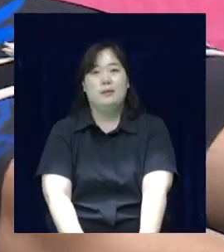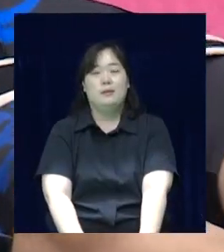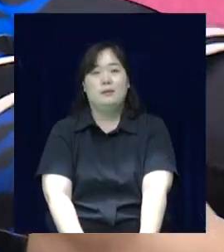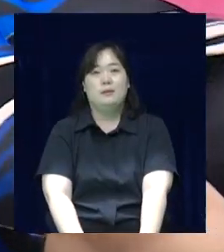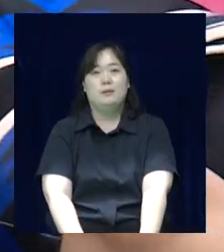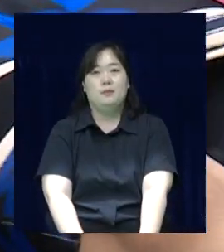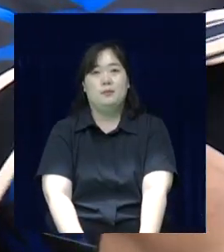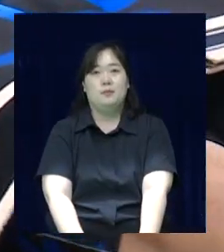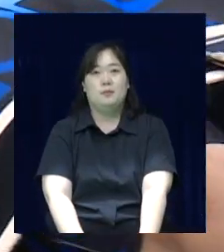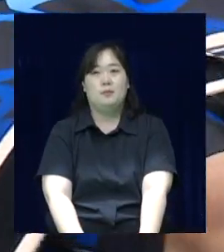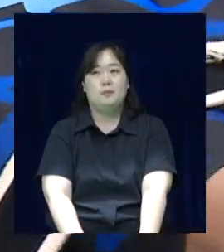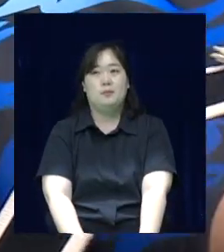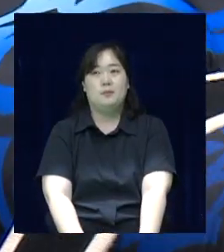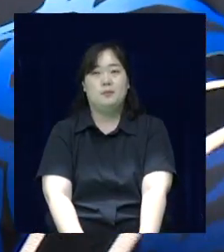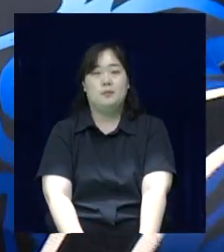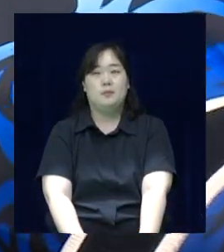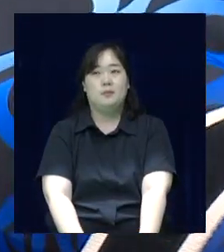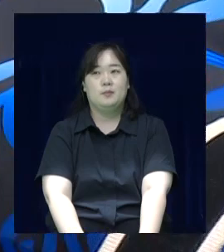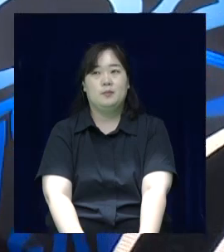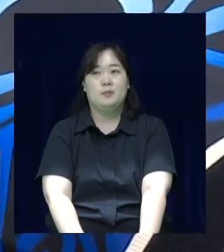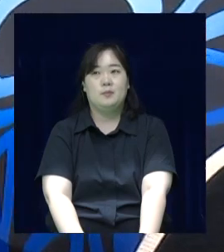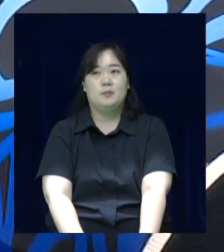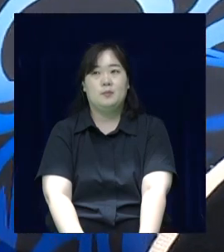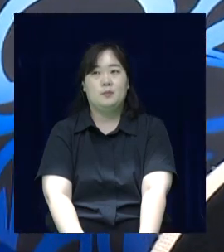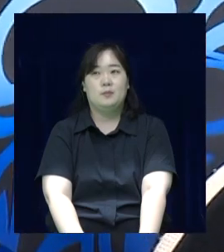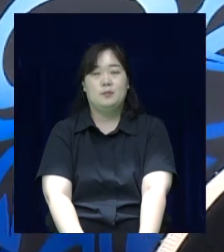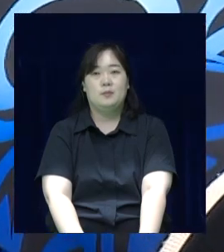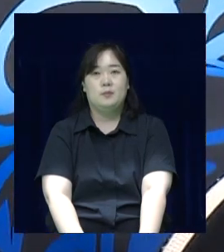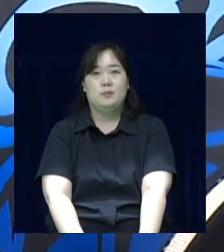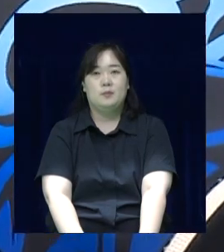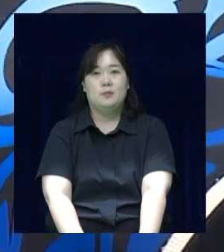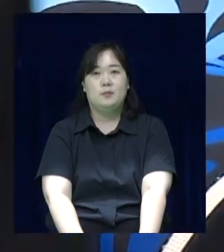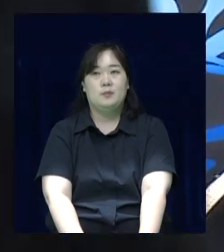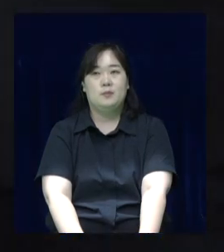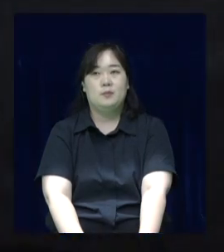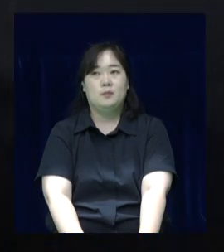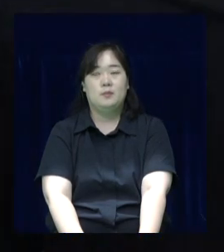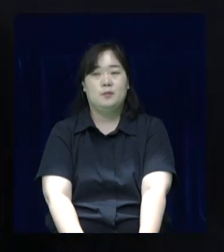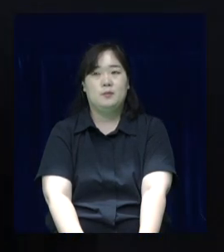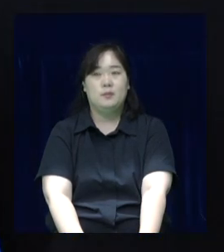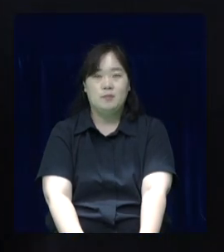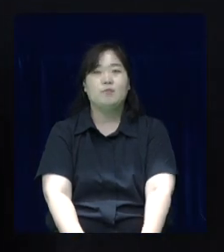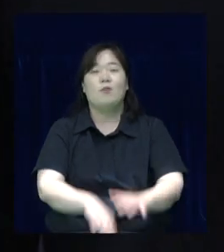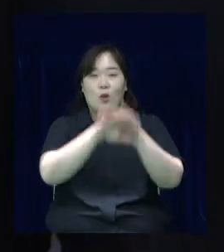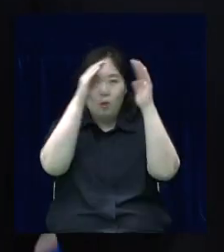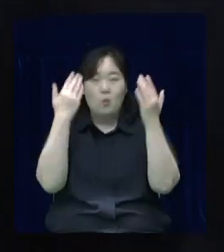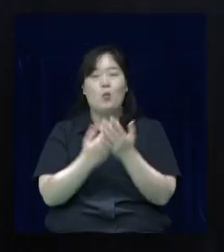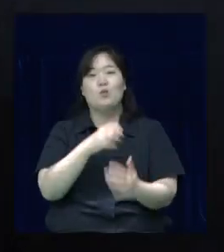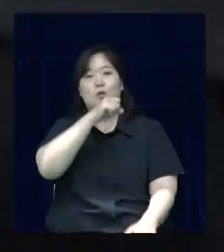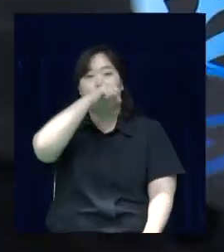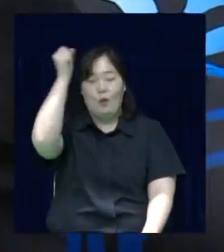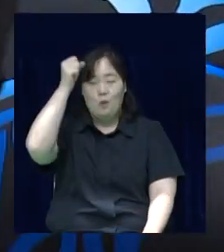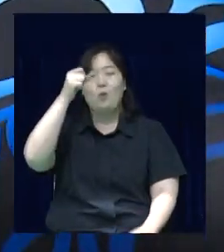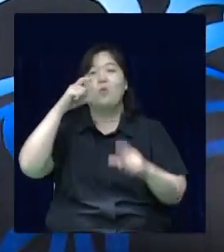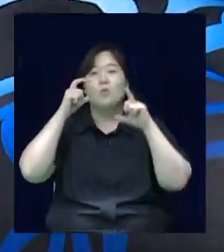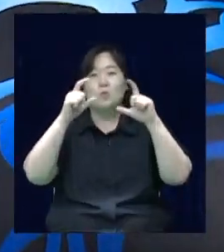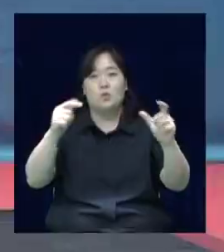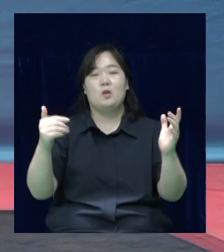3차 시도 판정은 모두 다 성공을